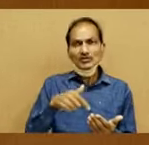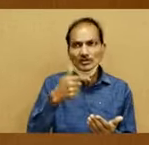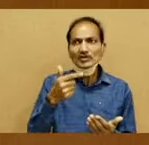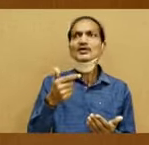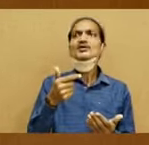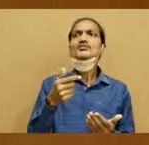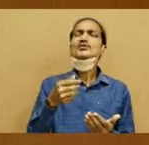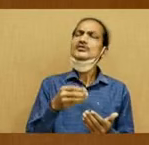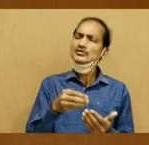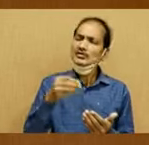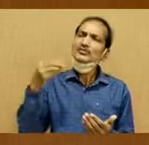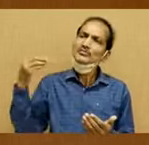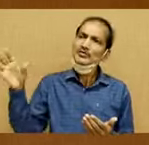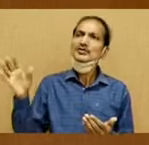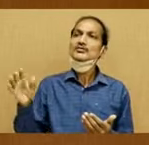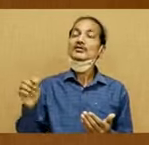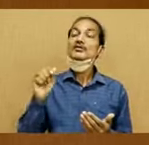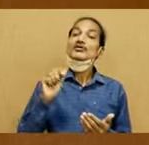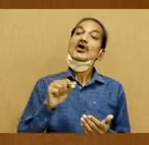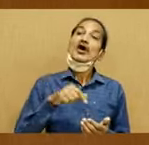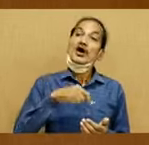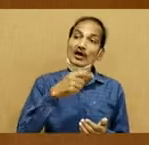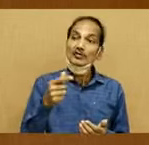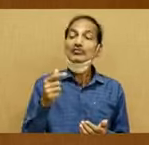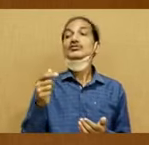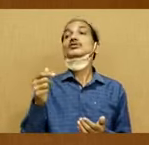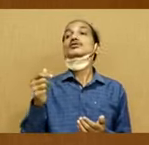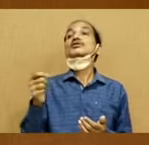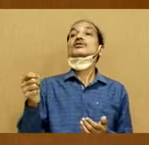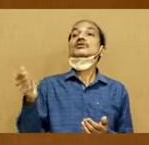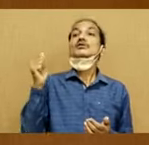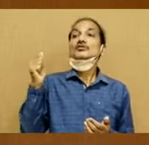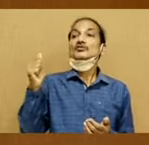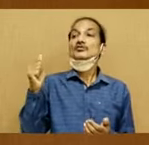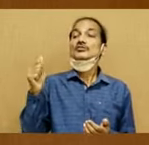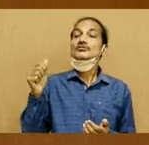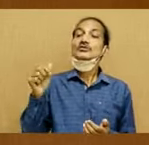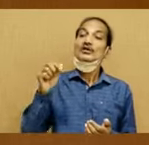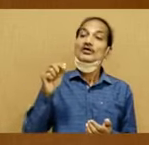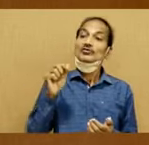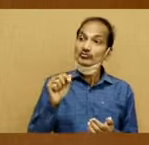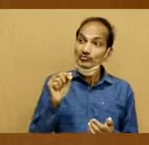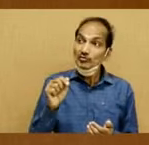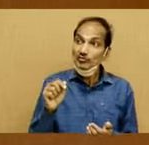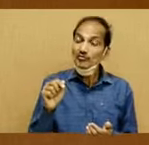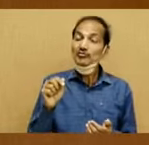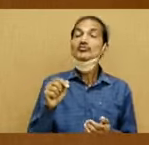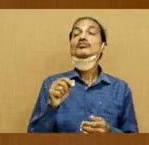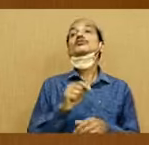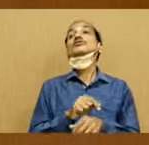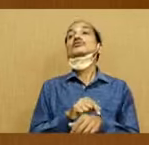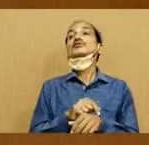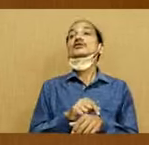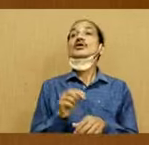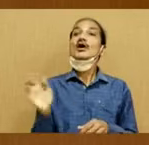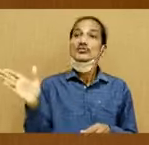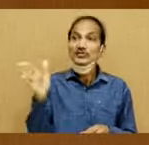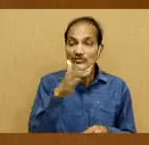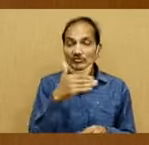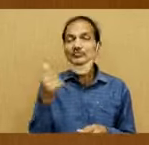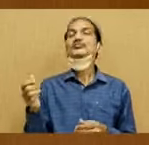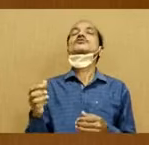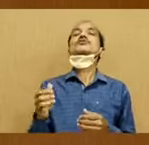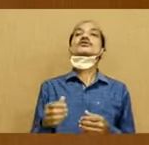ଦିନର କଷ୍ଟ। ଯେଉଁ ଶୃଙ୍ଖଳାରେ ଆମେ ଲକଡାଉନ୍ର ନିୟମ ମାନିଛୁ, କଣ୍ଟେନମେଣ୍ଟର ନିୟମ ମାନିଛୁ, ଯେମିତି